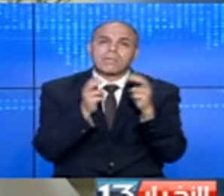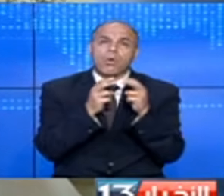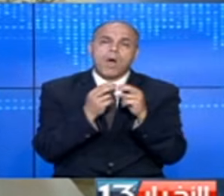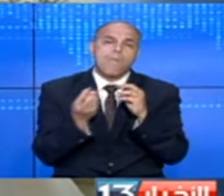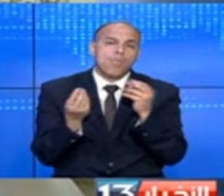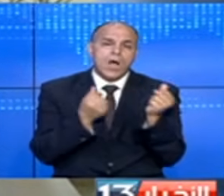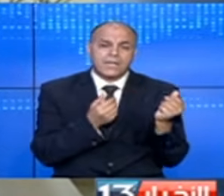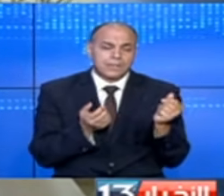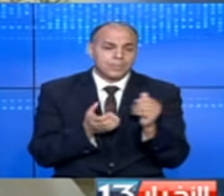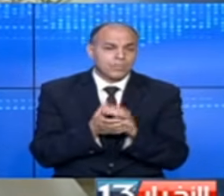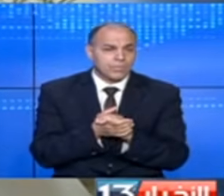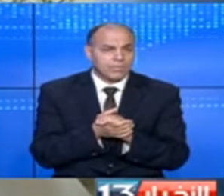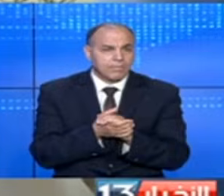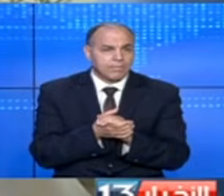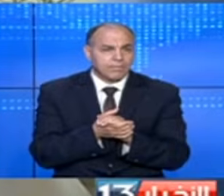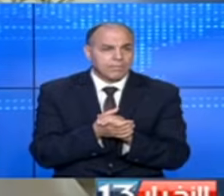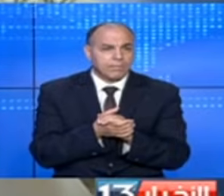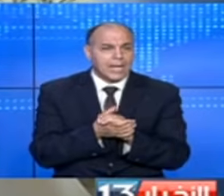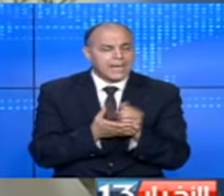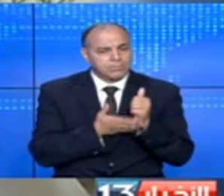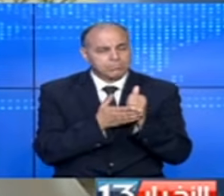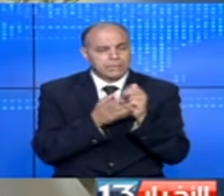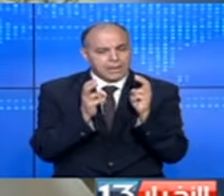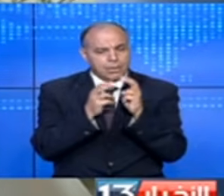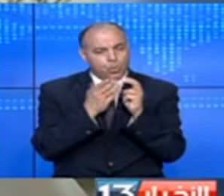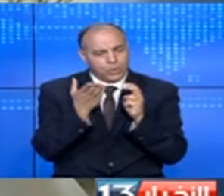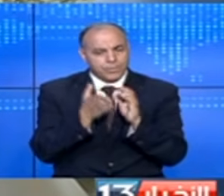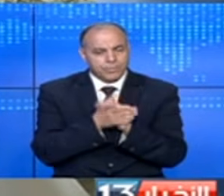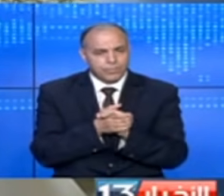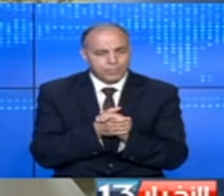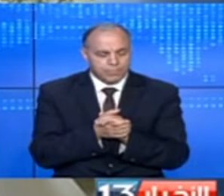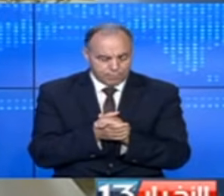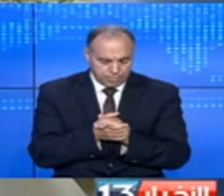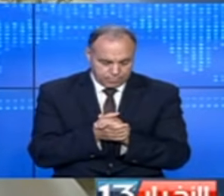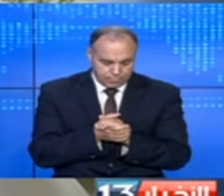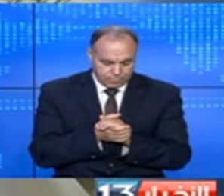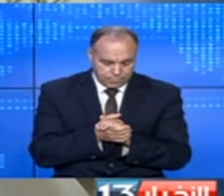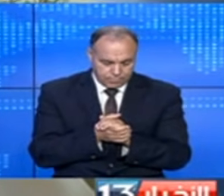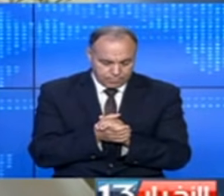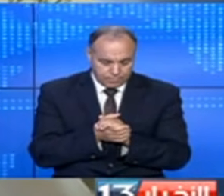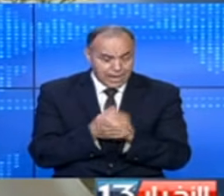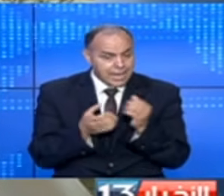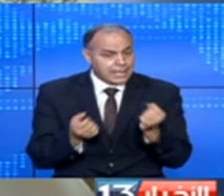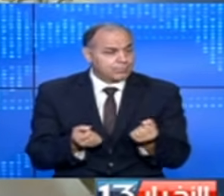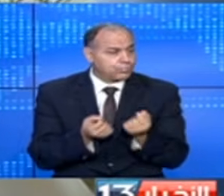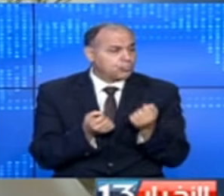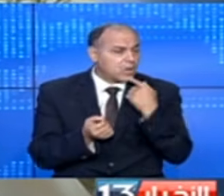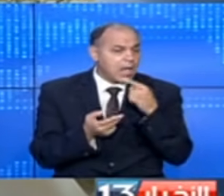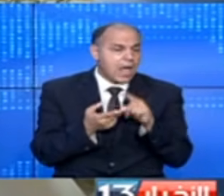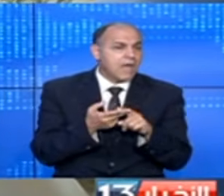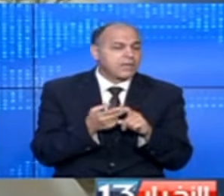والمحيط، لي تيك او سيرفيس دو لينيرجي لانفيرونمون. دونك التظاهرات هذه